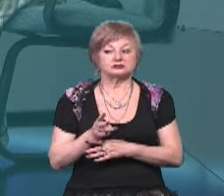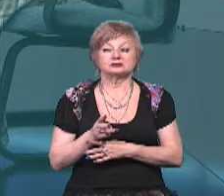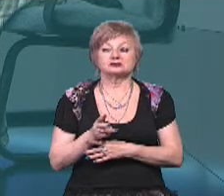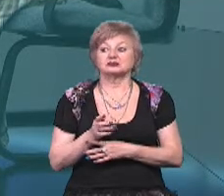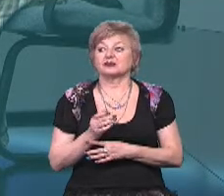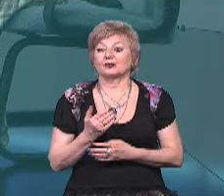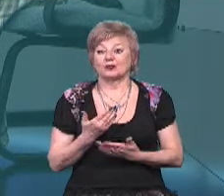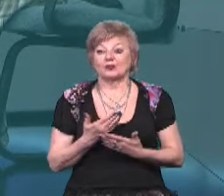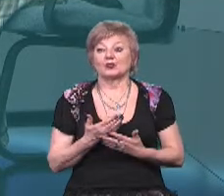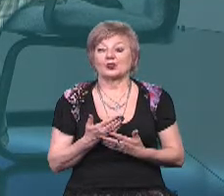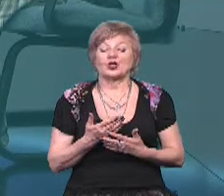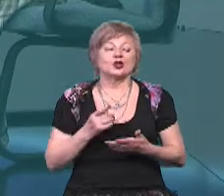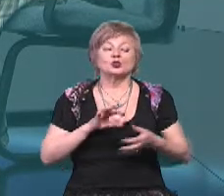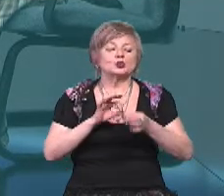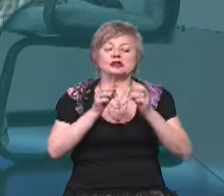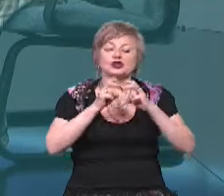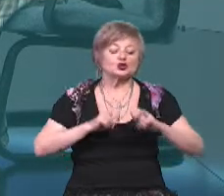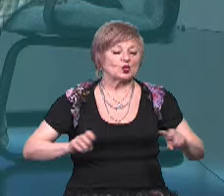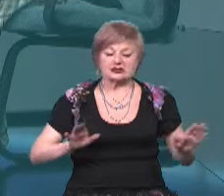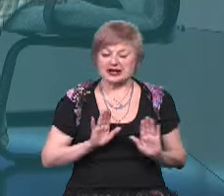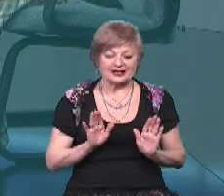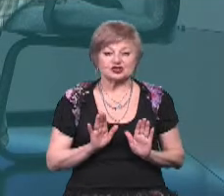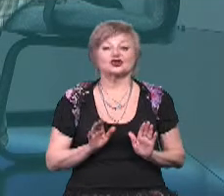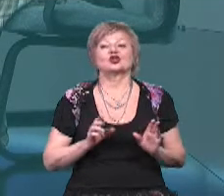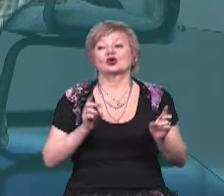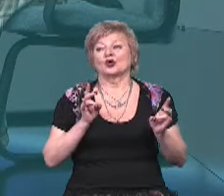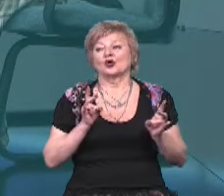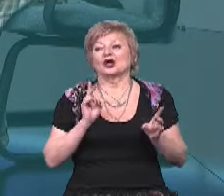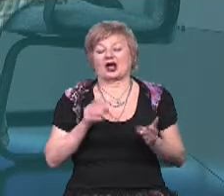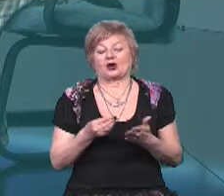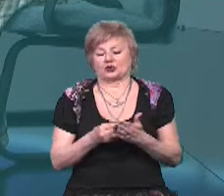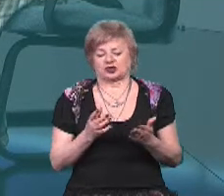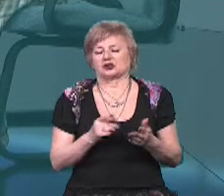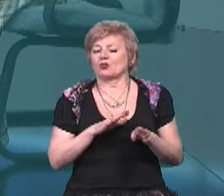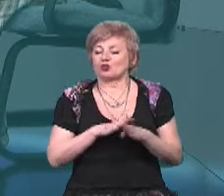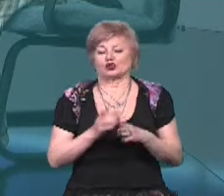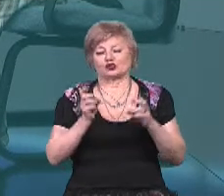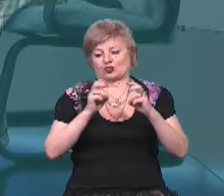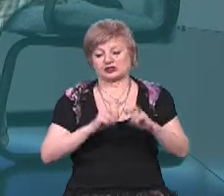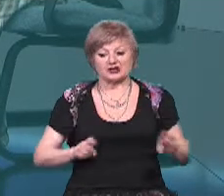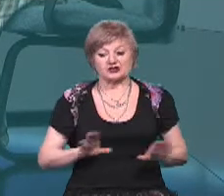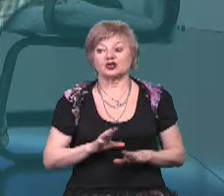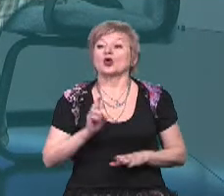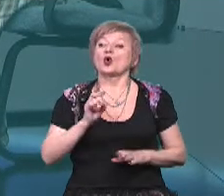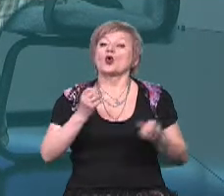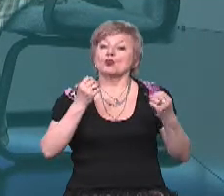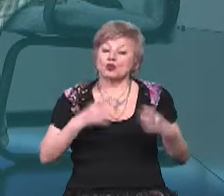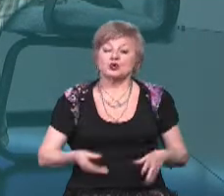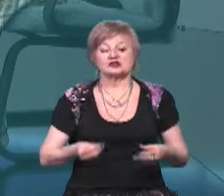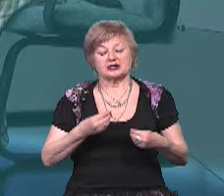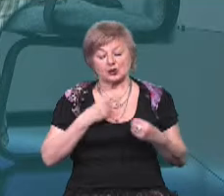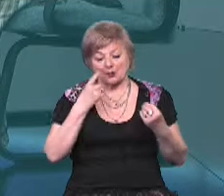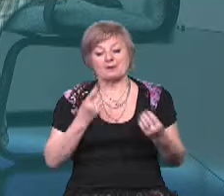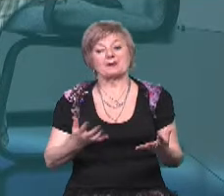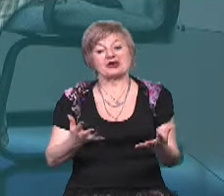на соціологічне дослідження, його не можна оцінювати як соціологічне дослідження. Втім, він дає нам